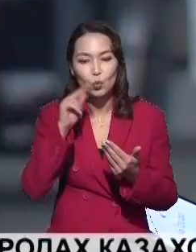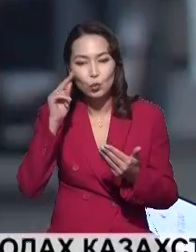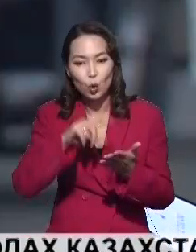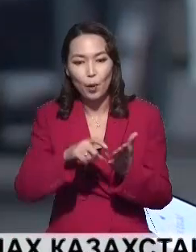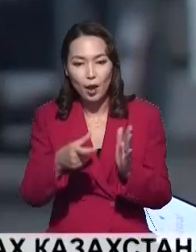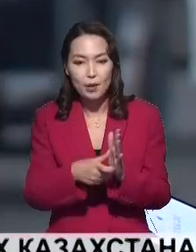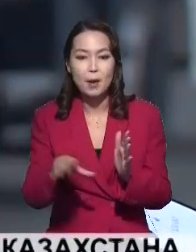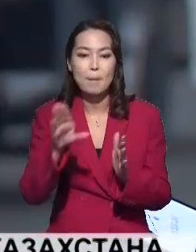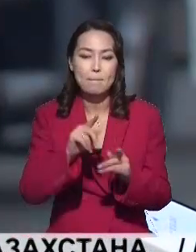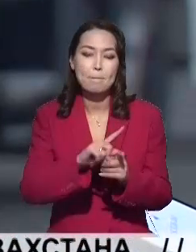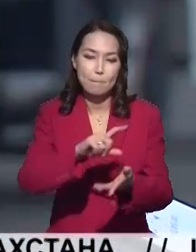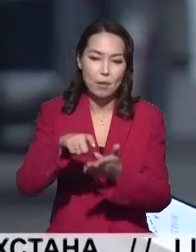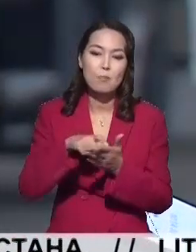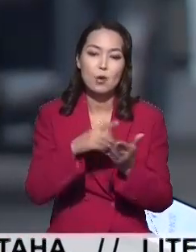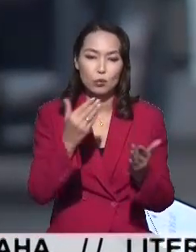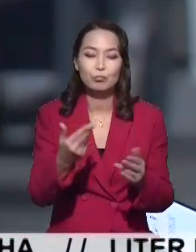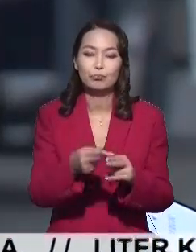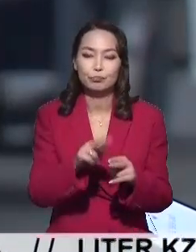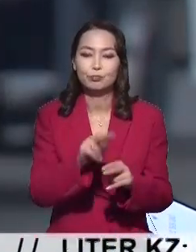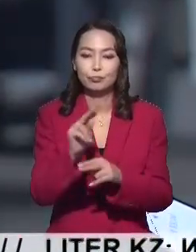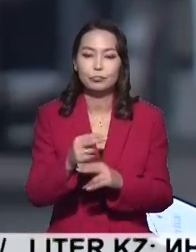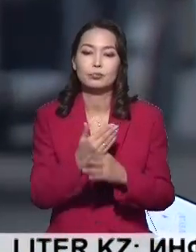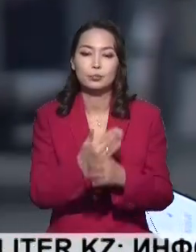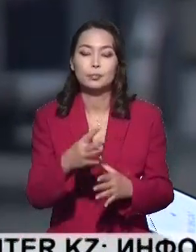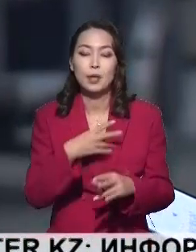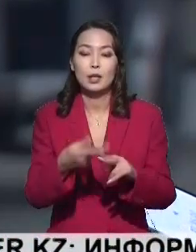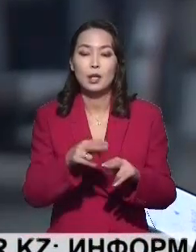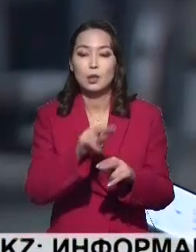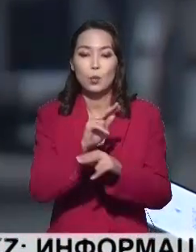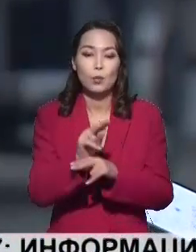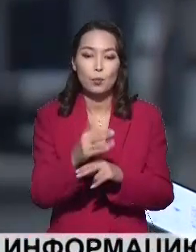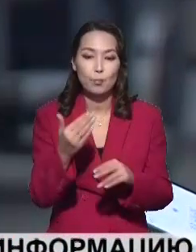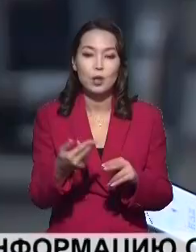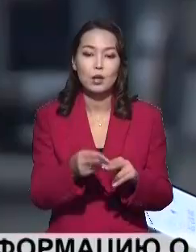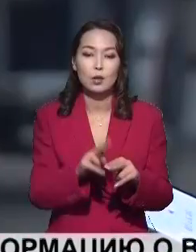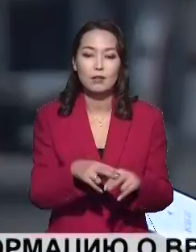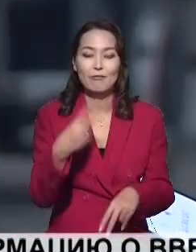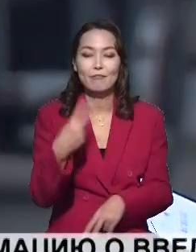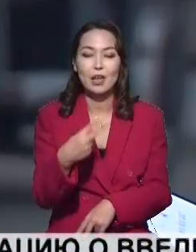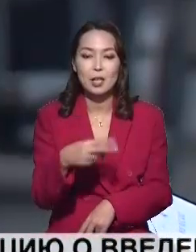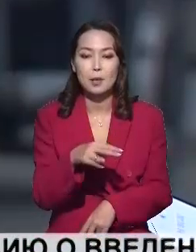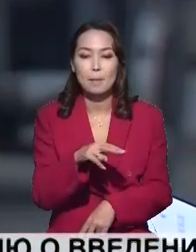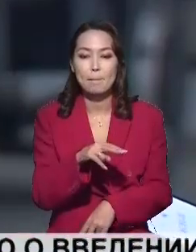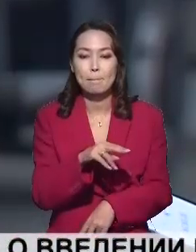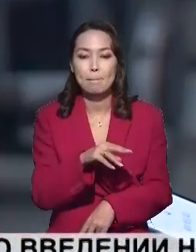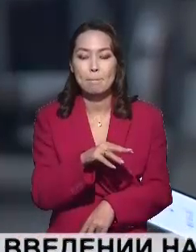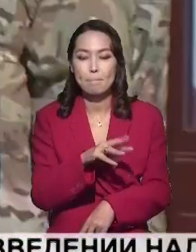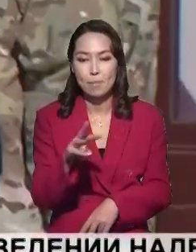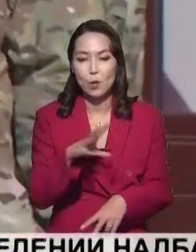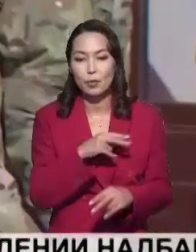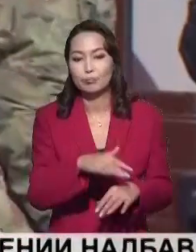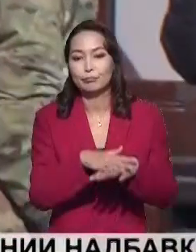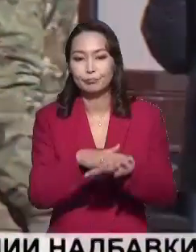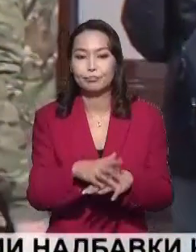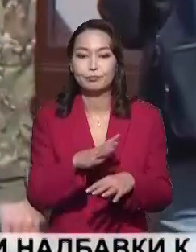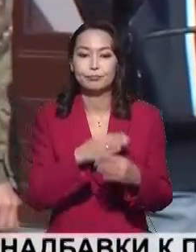вот эти вот помещения у нас прошли работы. На данный ремонт у нас ушло более 20 миллионов, было выделено средств. А